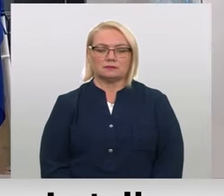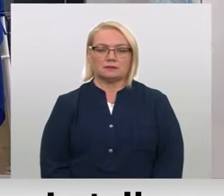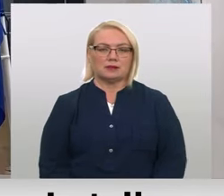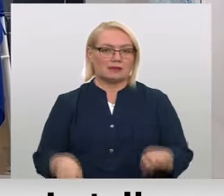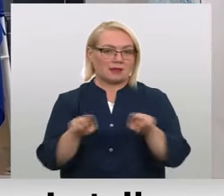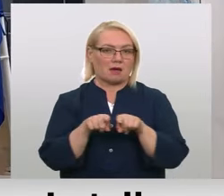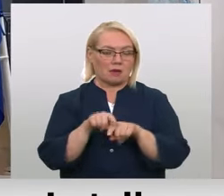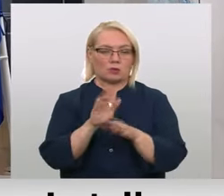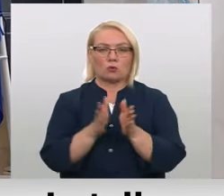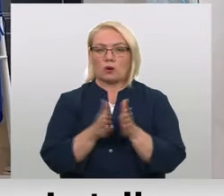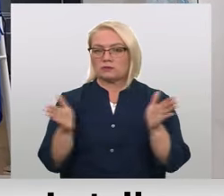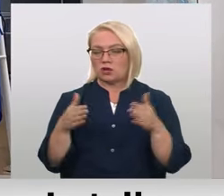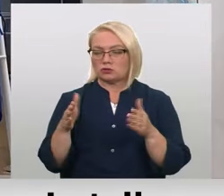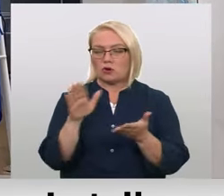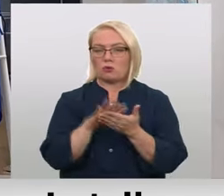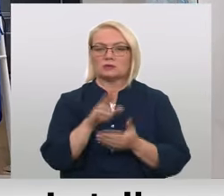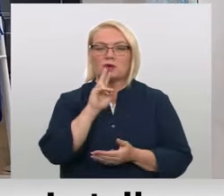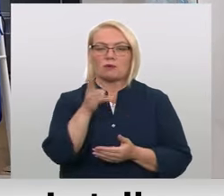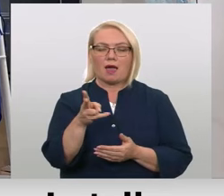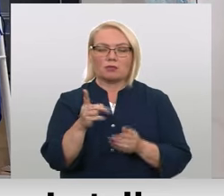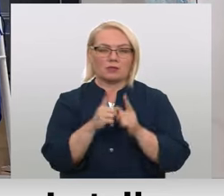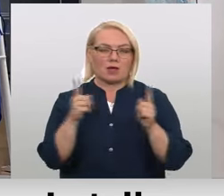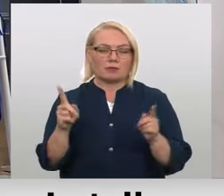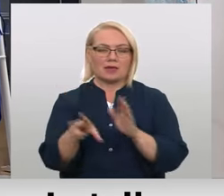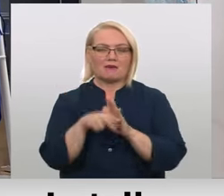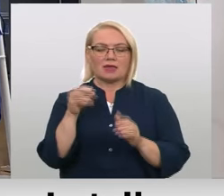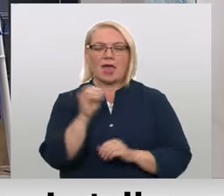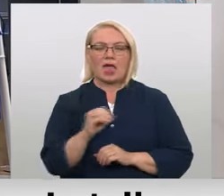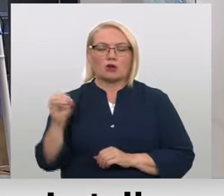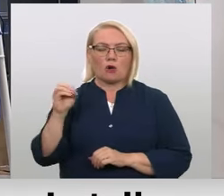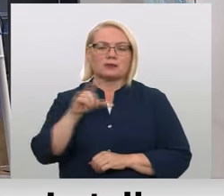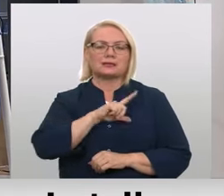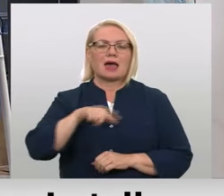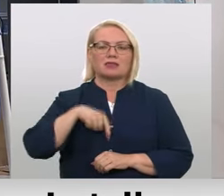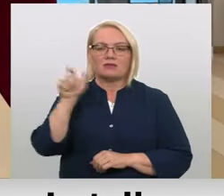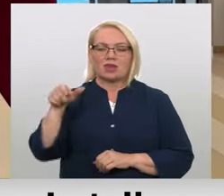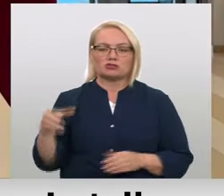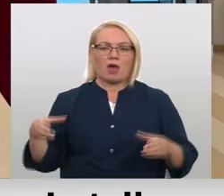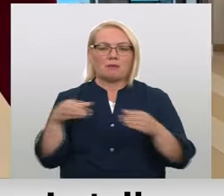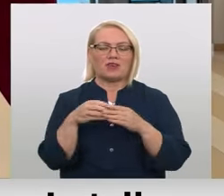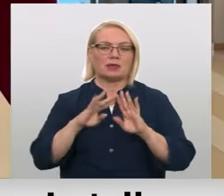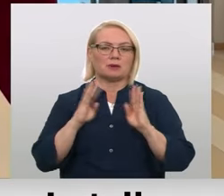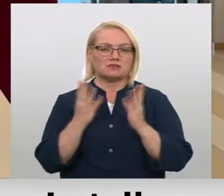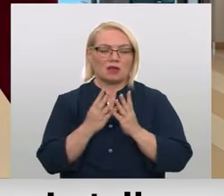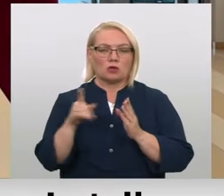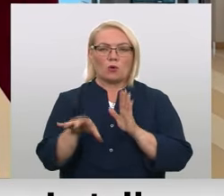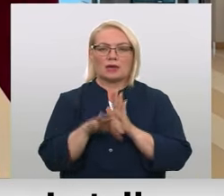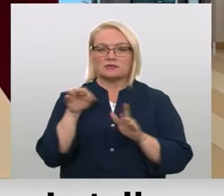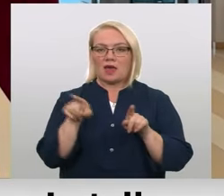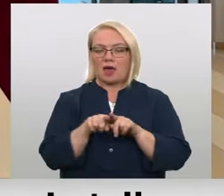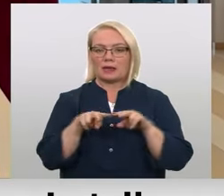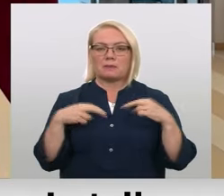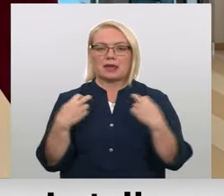Tāpat kopsapulcē uz 2 gadu termiņu ievēlēta Eiropas Latviešu apvienības valde, kas jau šonedēļ izvēlēs arī